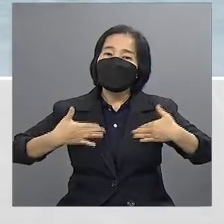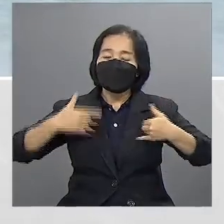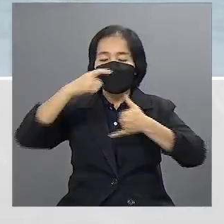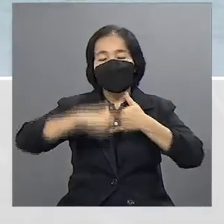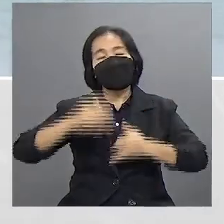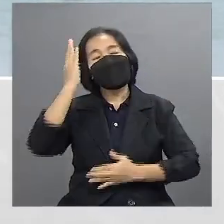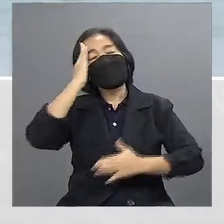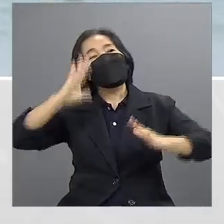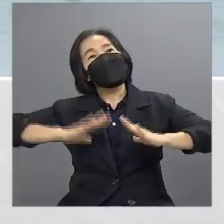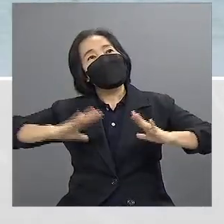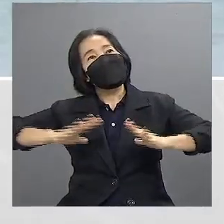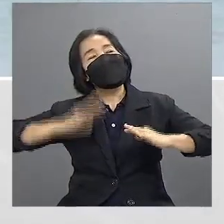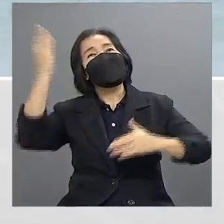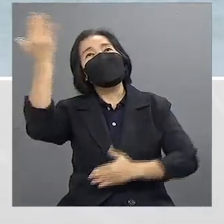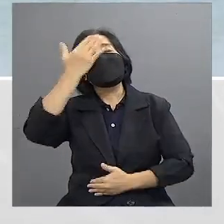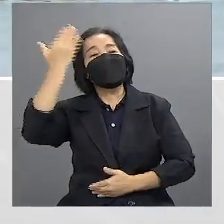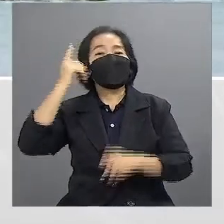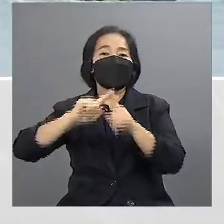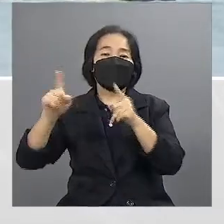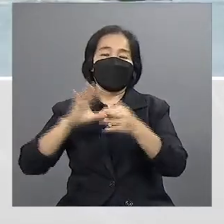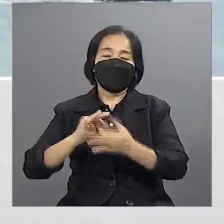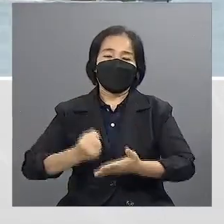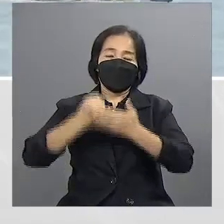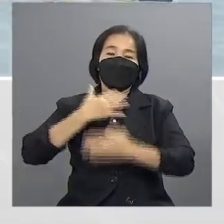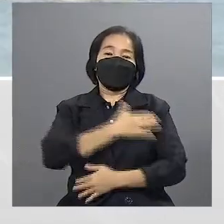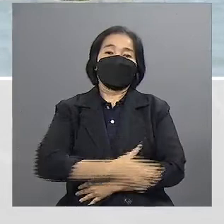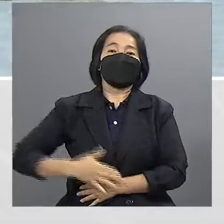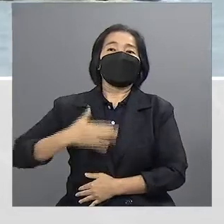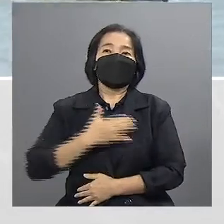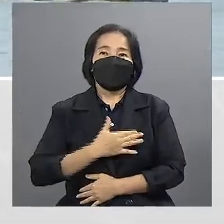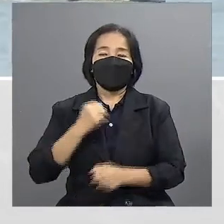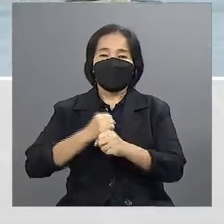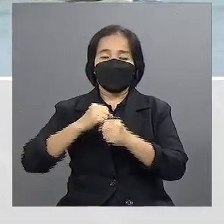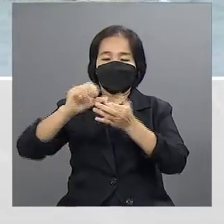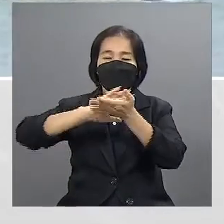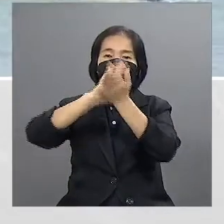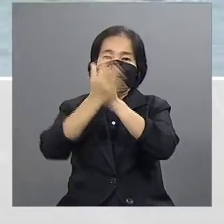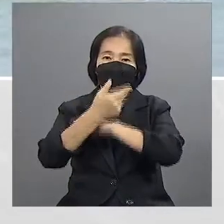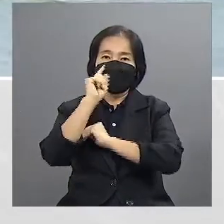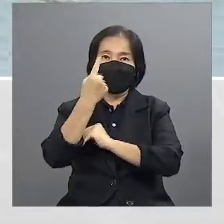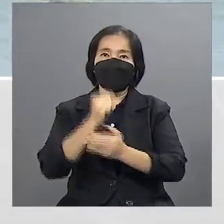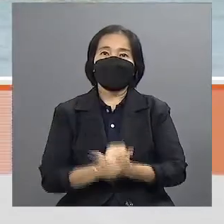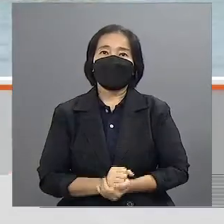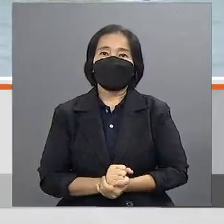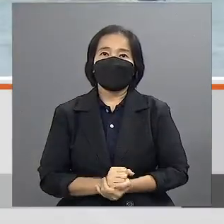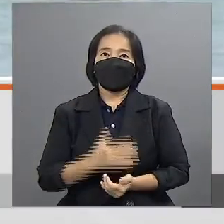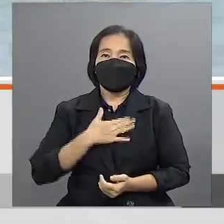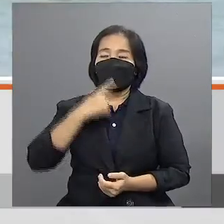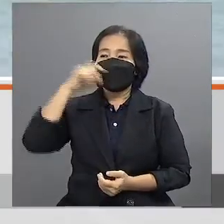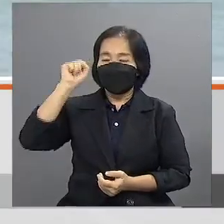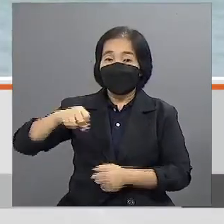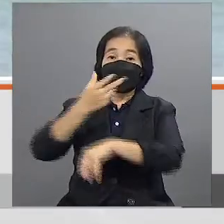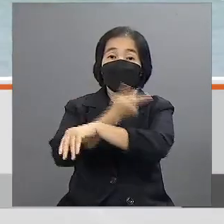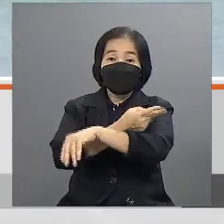ทดีขึ้ เพระว่าเป็นการคิดรวมกันบรนาการทั้งต่อครัผมอย่ทบเกตมองก็คล้ๆกัน เราก็มองเรื่องข